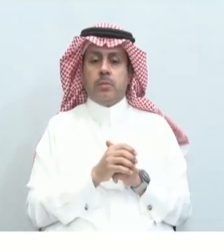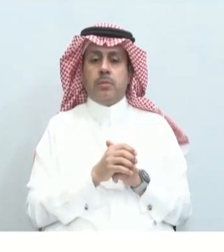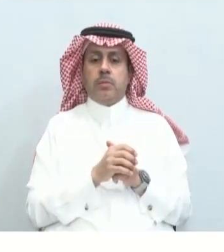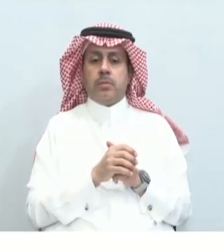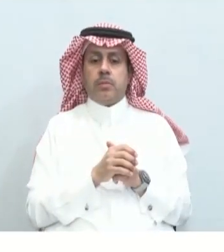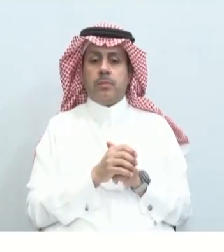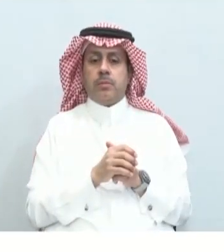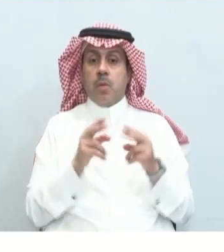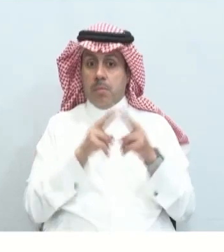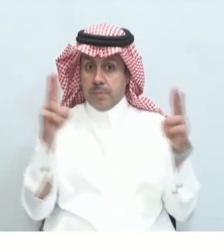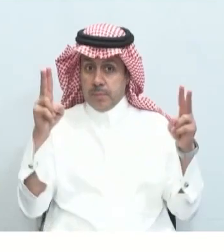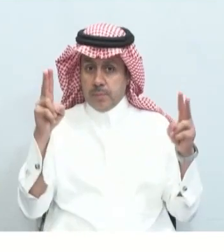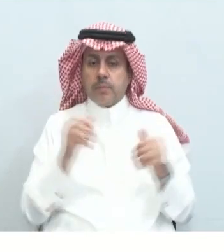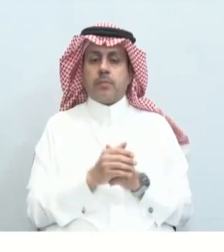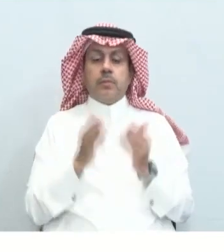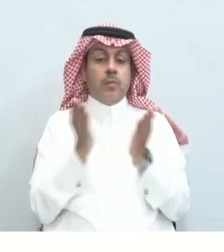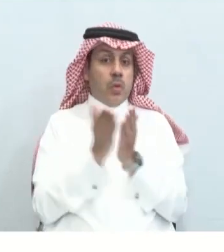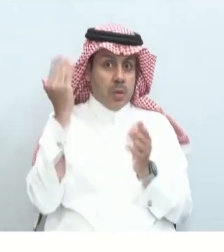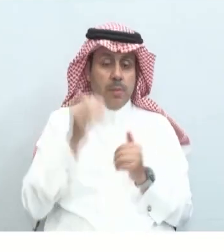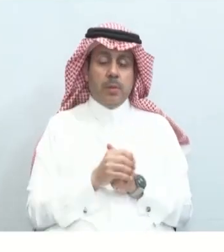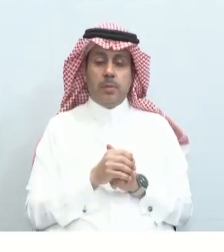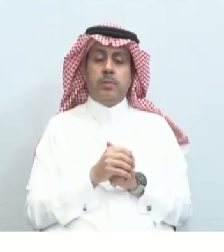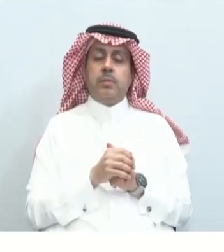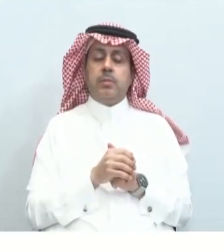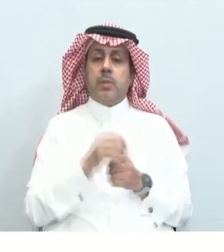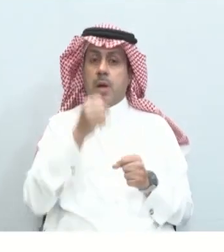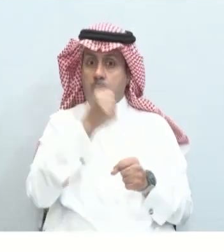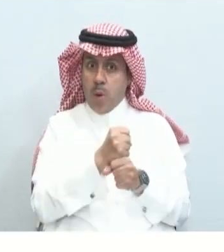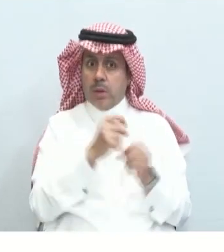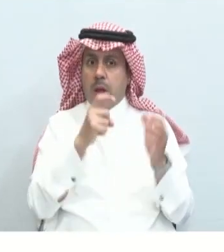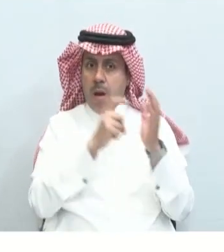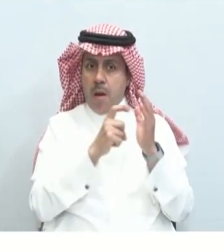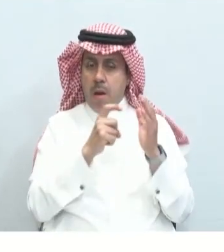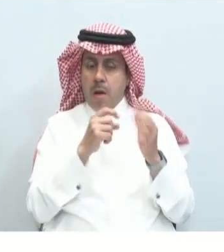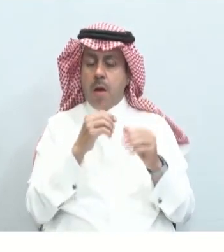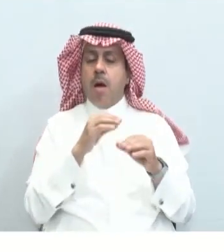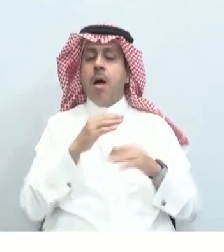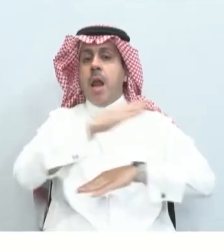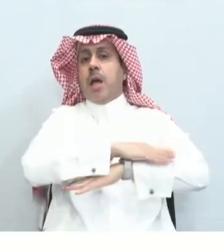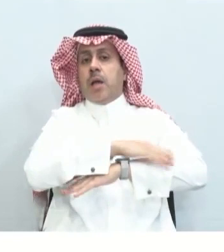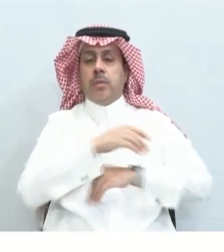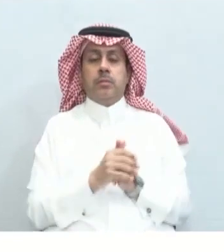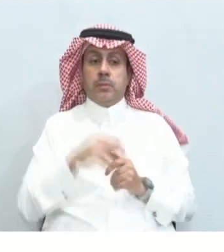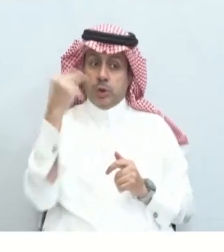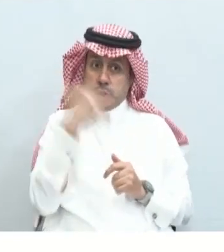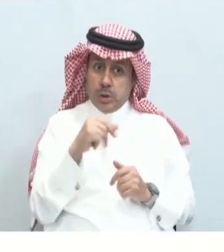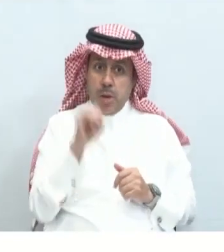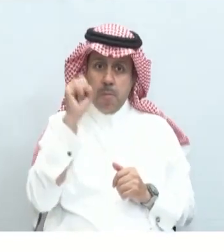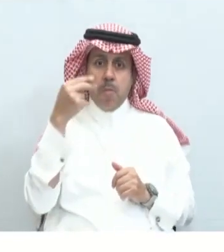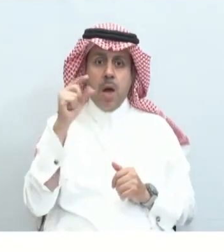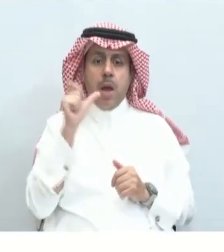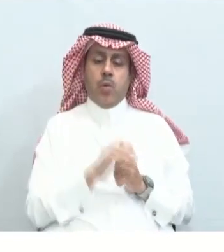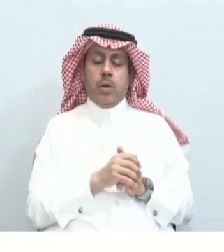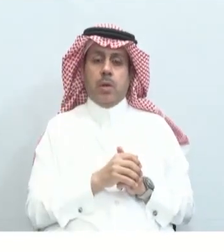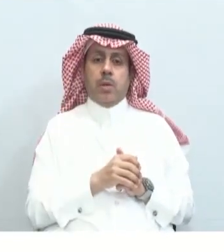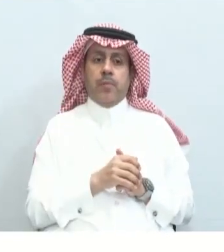ذكرنا في الدروس السابقه القواعد الاخلاقيه جزاؤها معنوي الذي يفرضه من هل هي